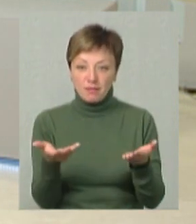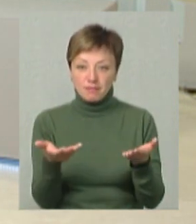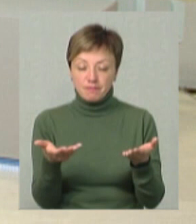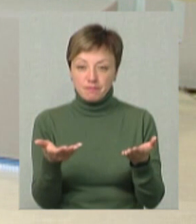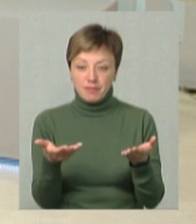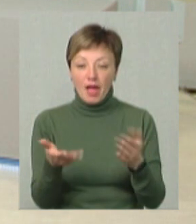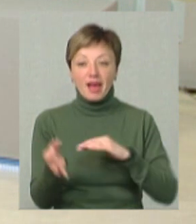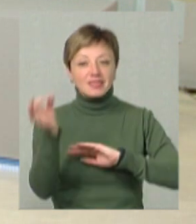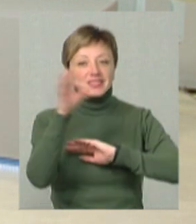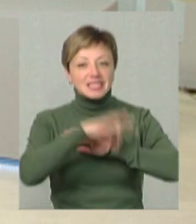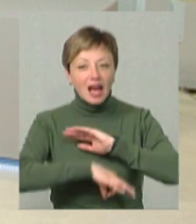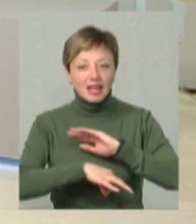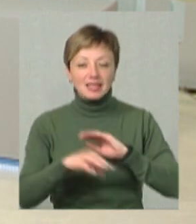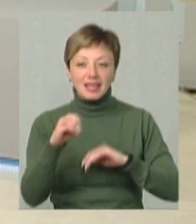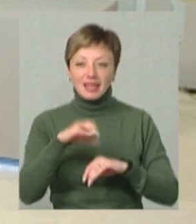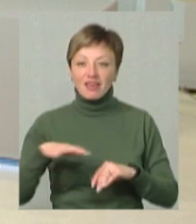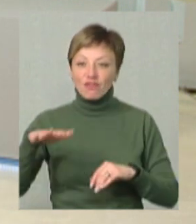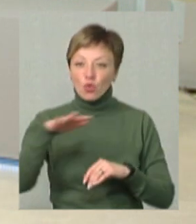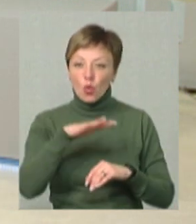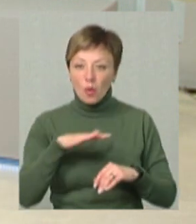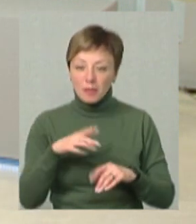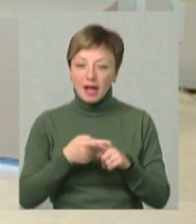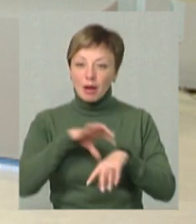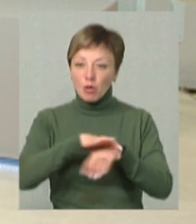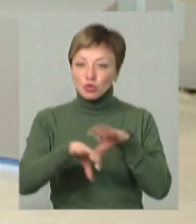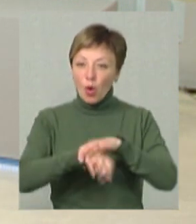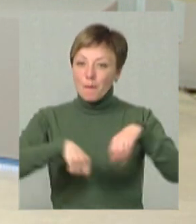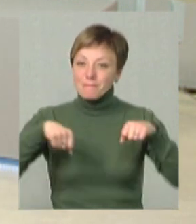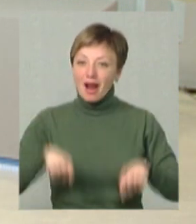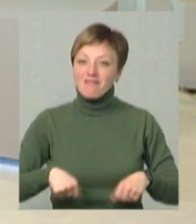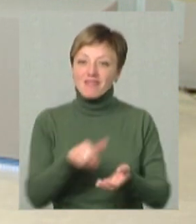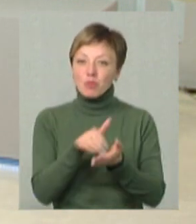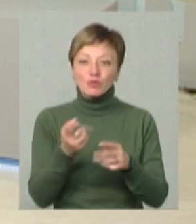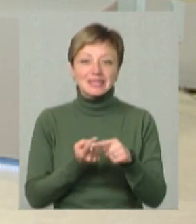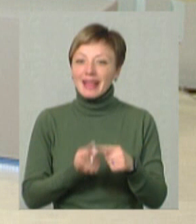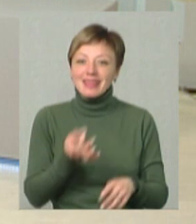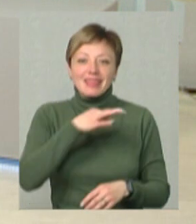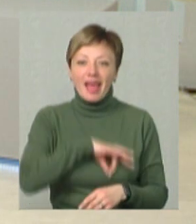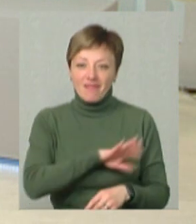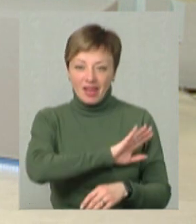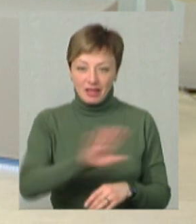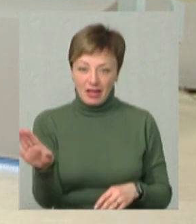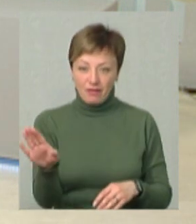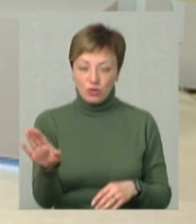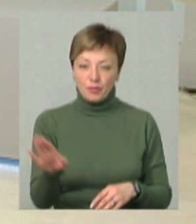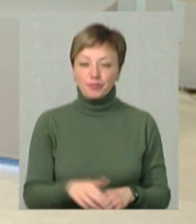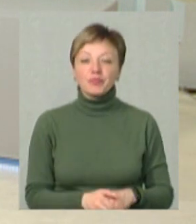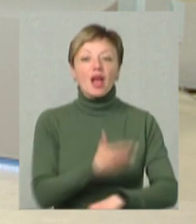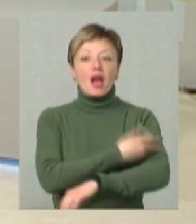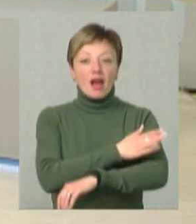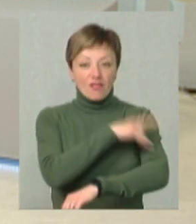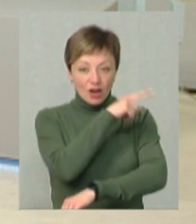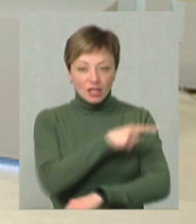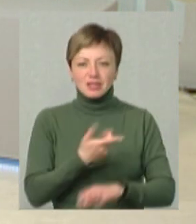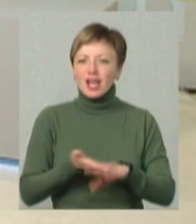В Західній Європі в цей період від кріпосного права відмовлялися, тому що це неефективно. В Речі Посполитій воно теж